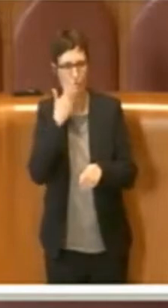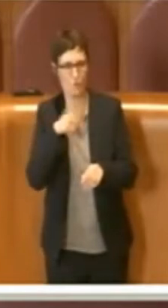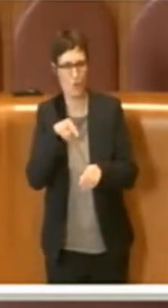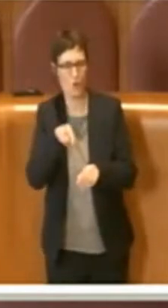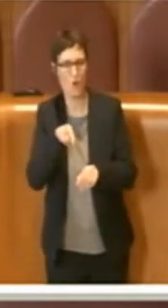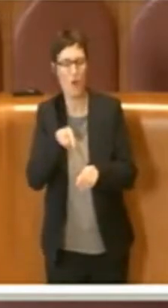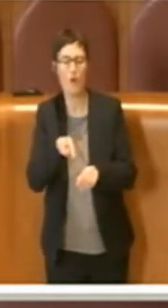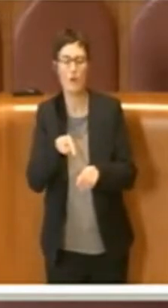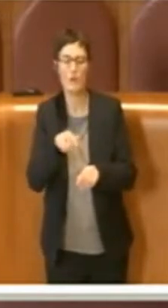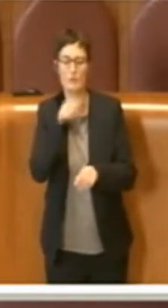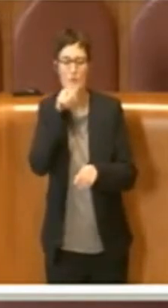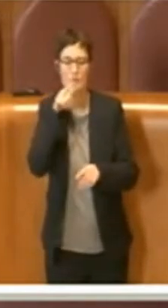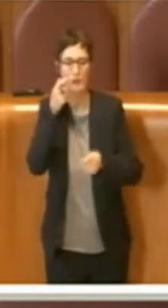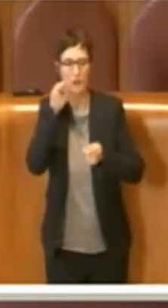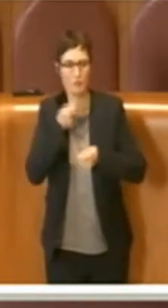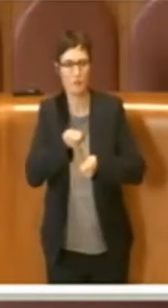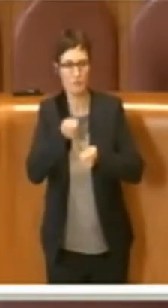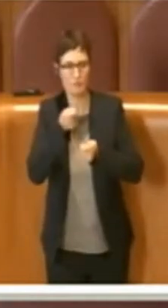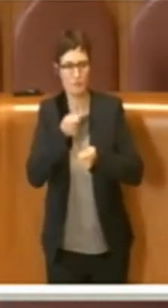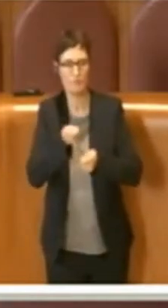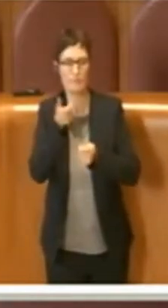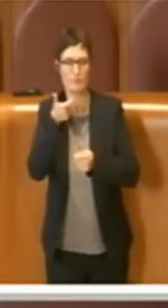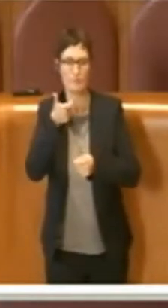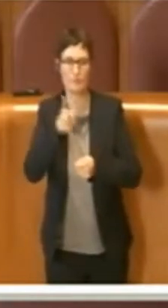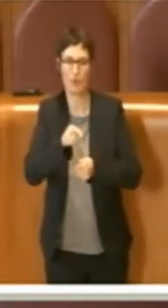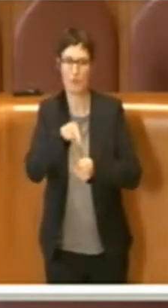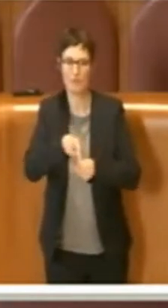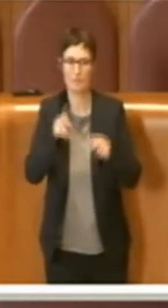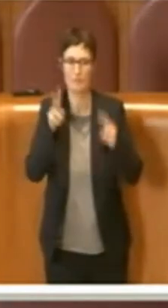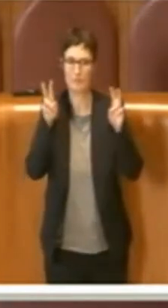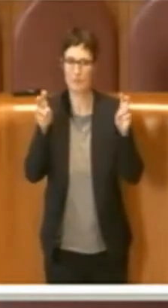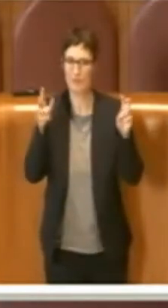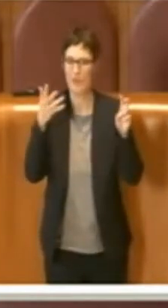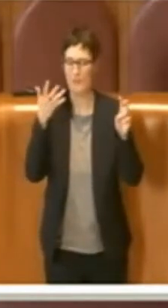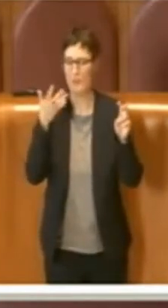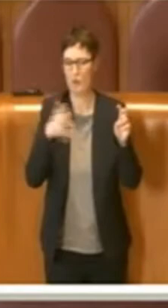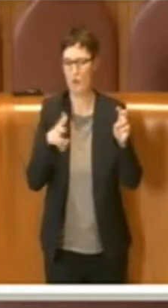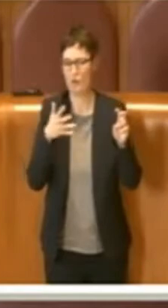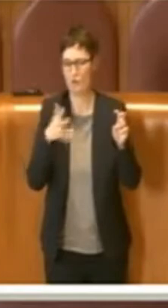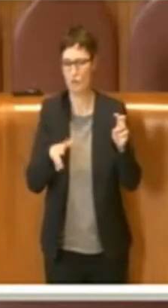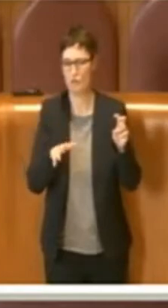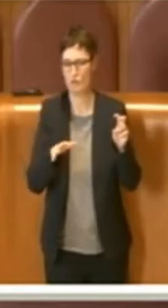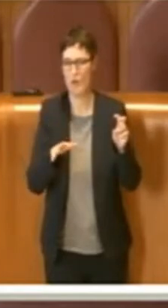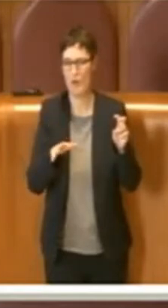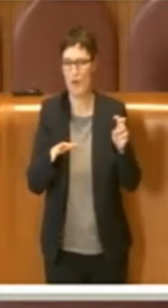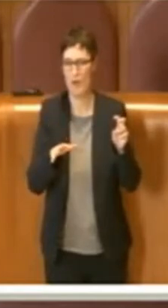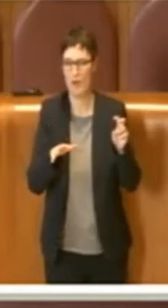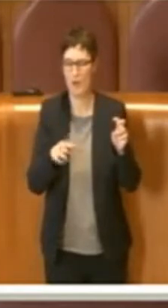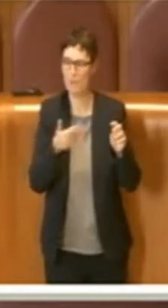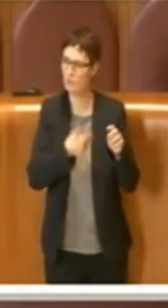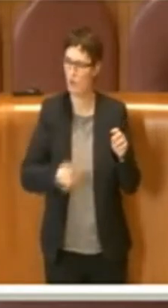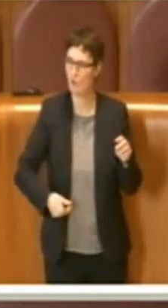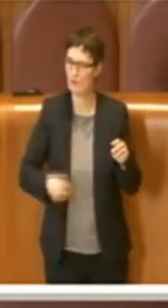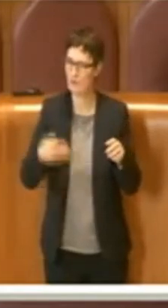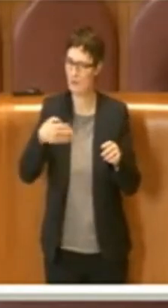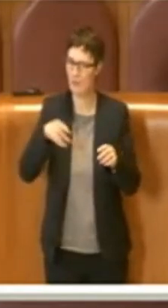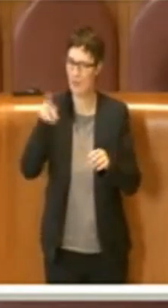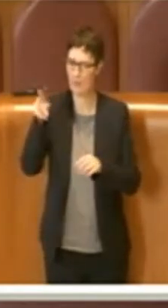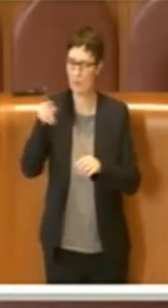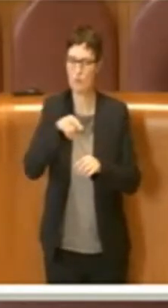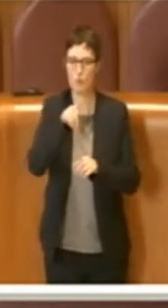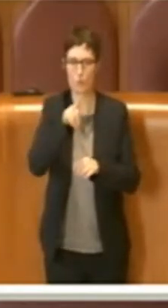sollecitata perché ricordiamolo questo è un tema che è stato sollevato comunque dalla consigliera mussolini anche dal consigliere